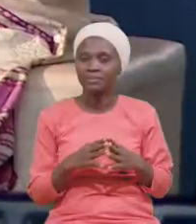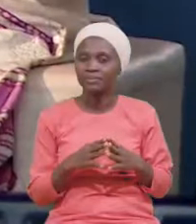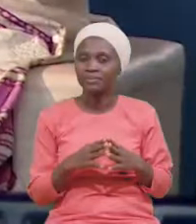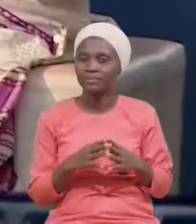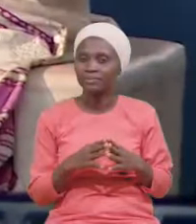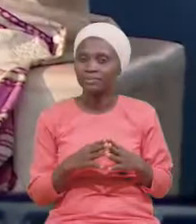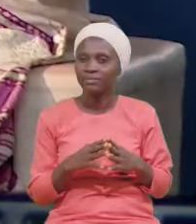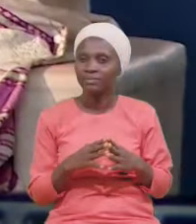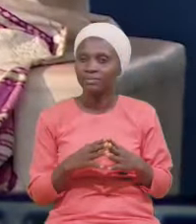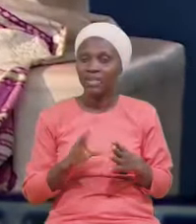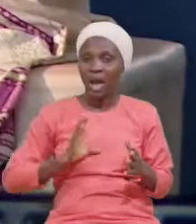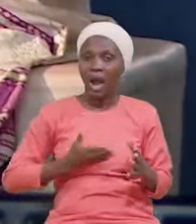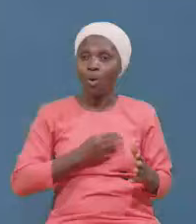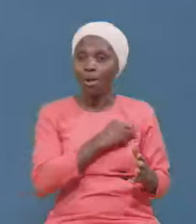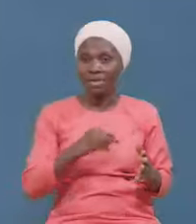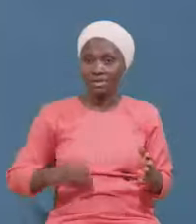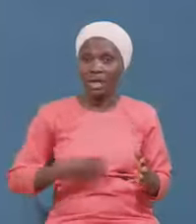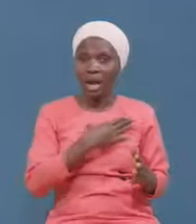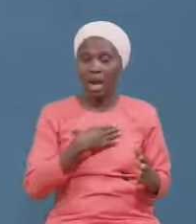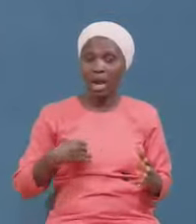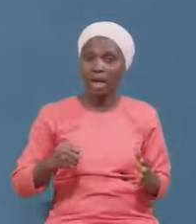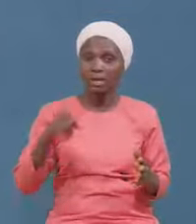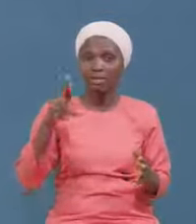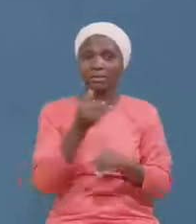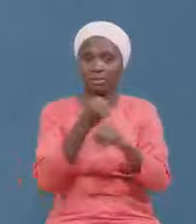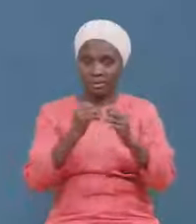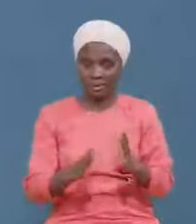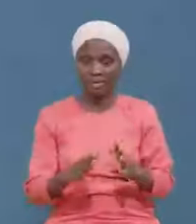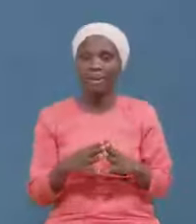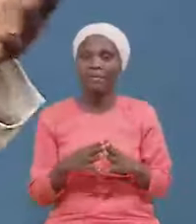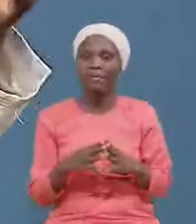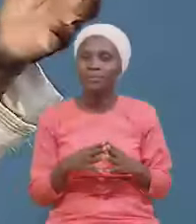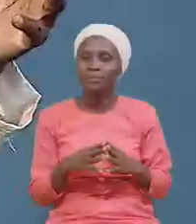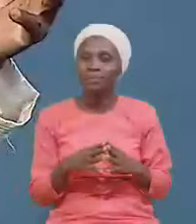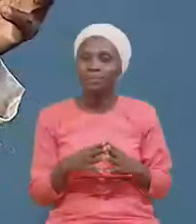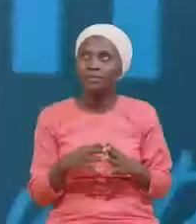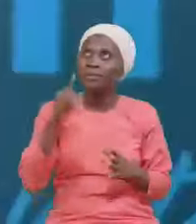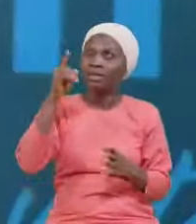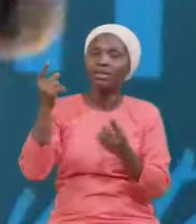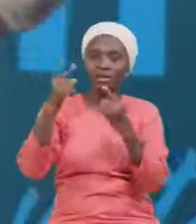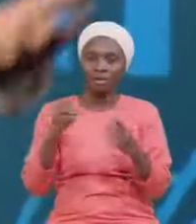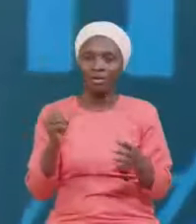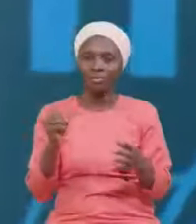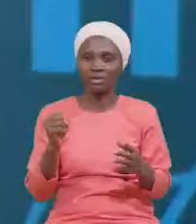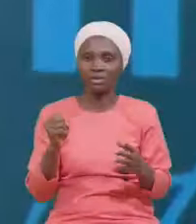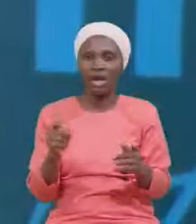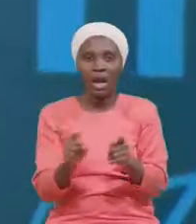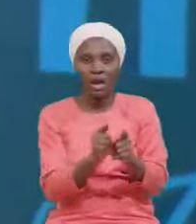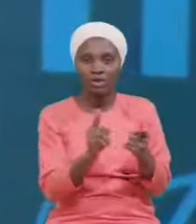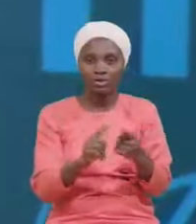చూస్తే. Our Messiah, our Redeemer. ఆయన మన మెస్సయ, మన విమోచకుడు. Comes according to